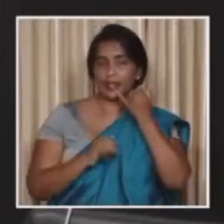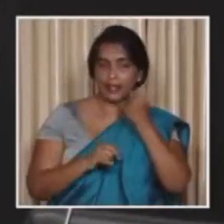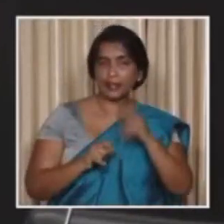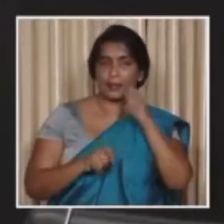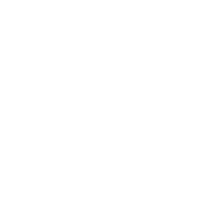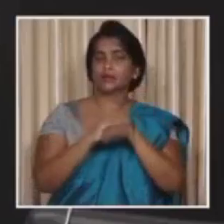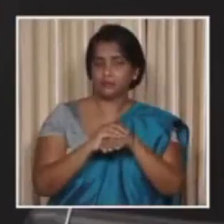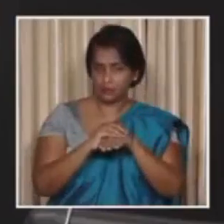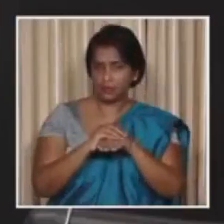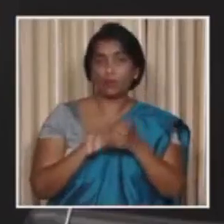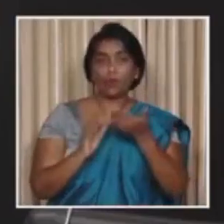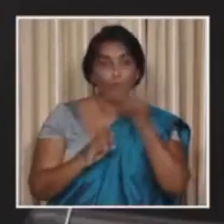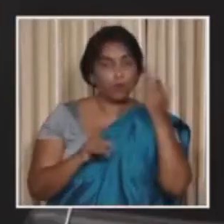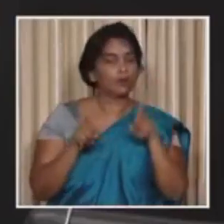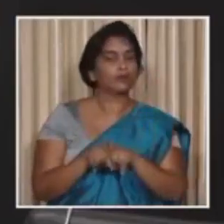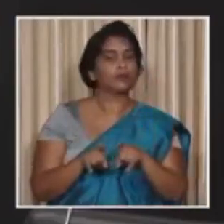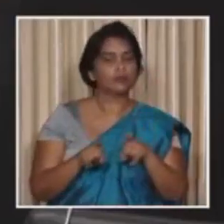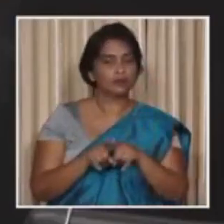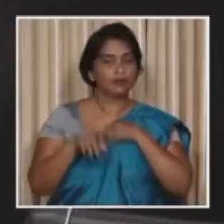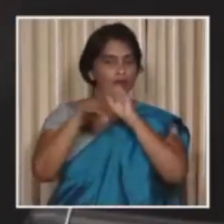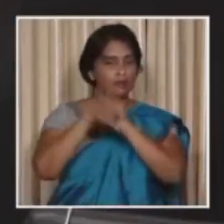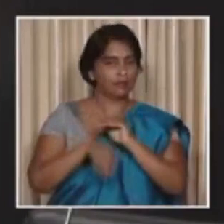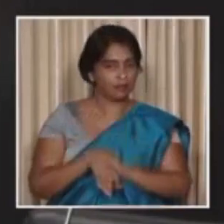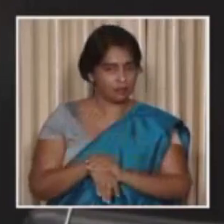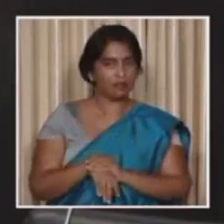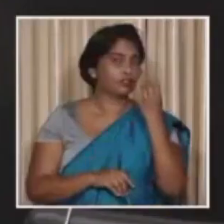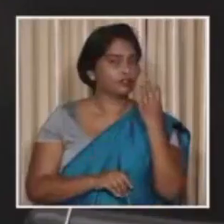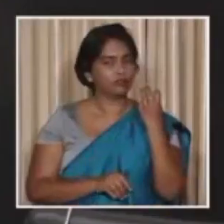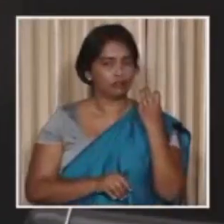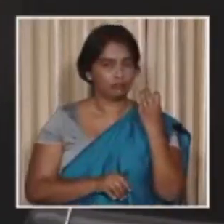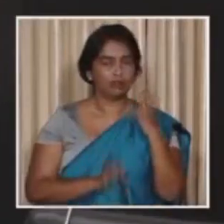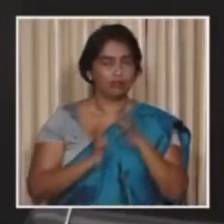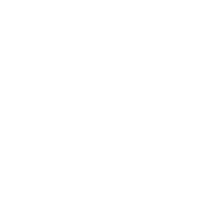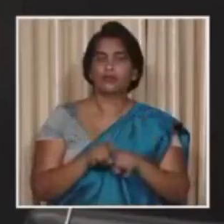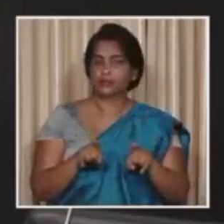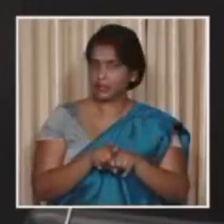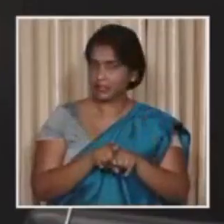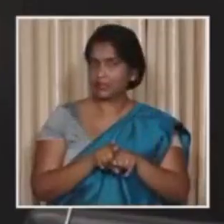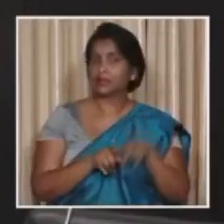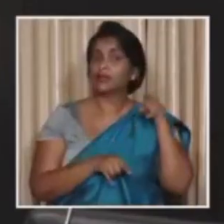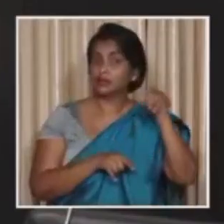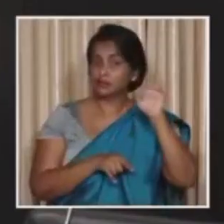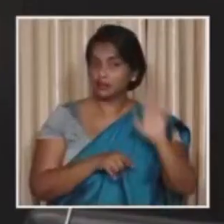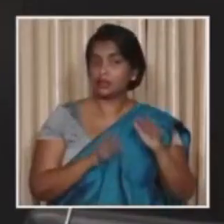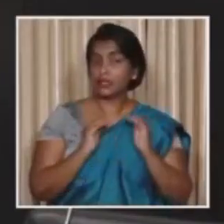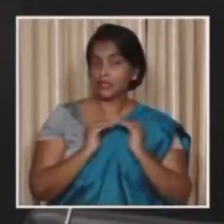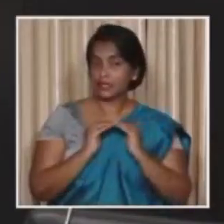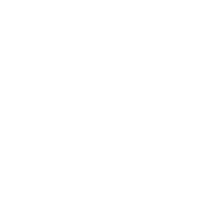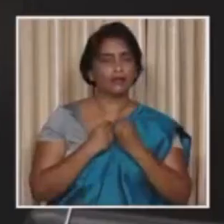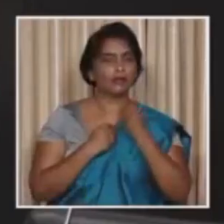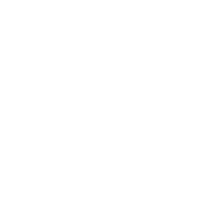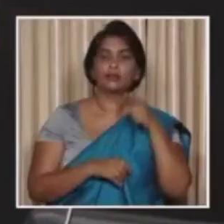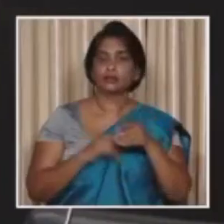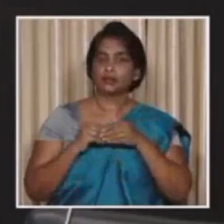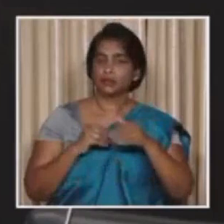මහජනයාට ළඟා වෙන්නත් පුළුවන් වෙන ආකාරයට හඳුනාගත්ත ස්ථාන 3000කට වඩා වැඩි ප්‍රමාණයක් ඒ අයට සුදුසු ලෙස සකස් කරලා